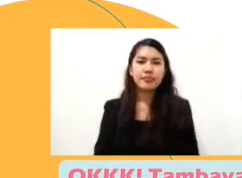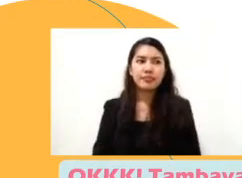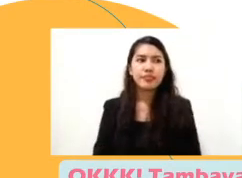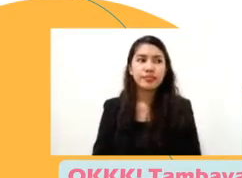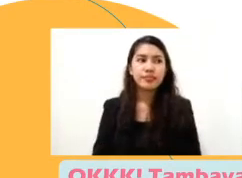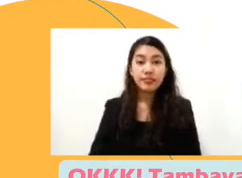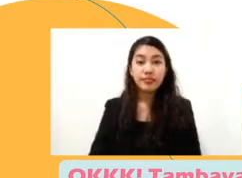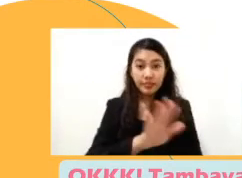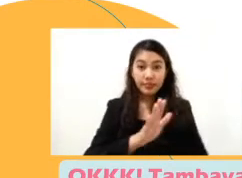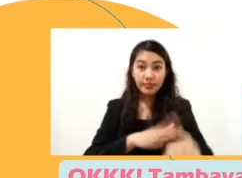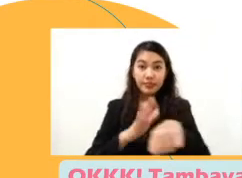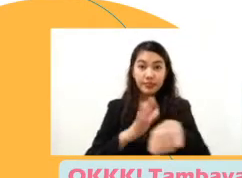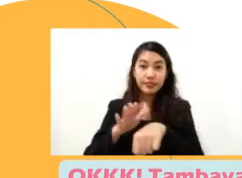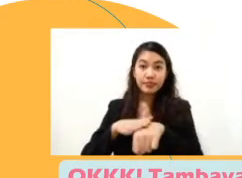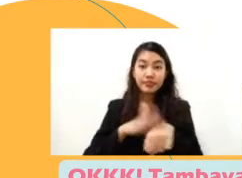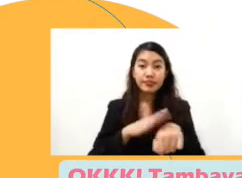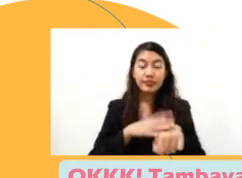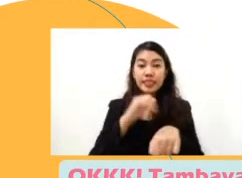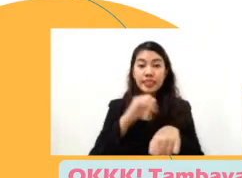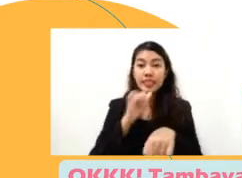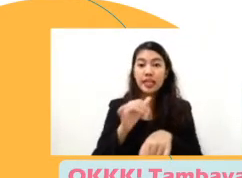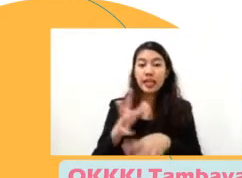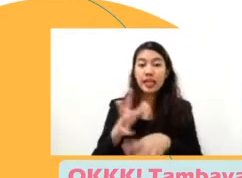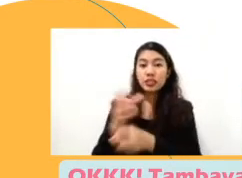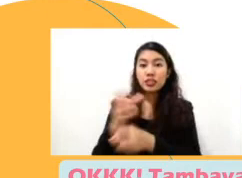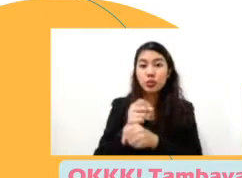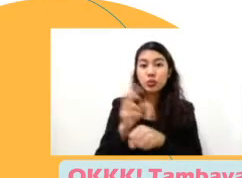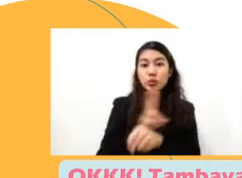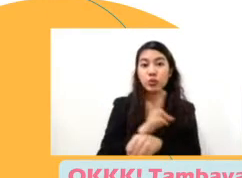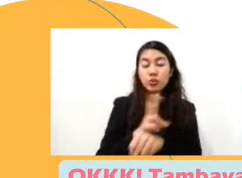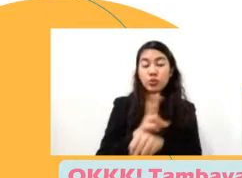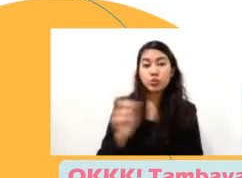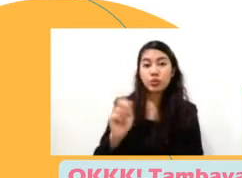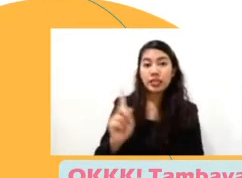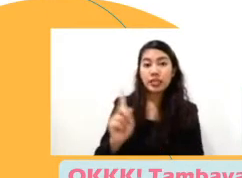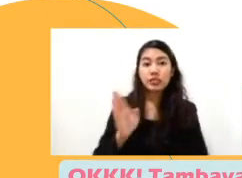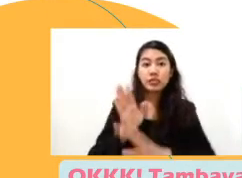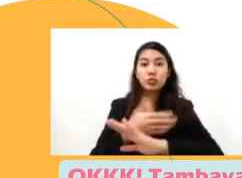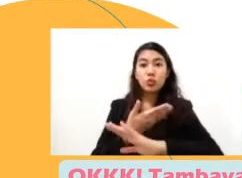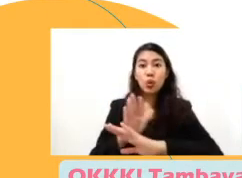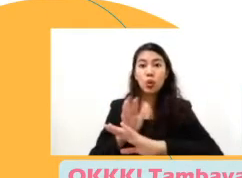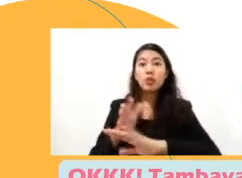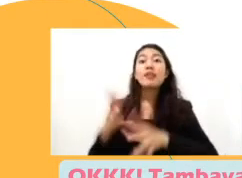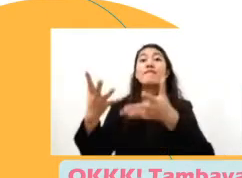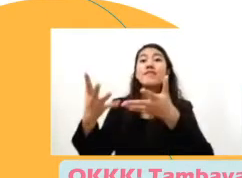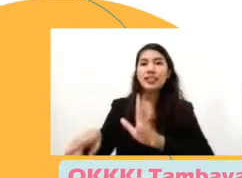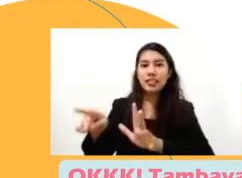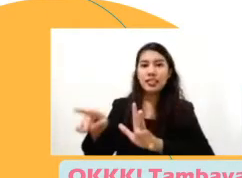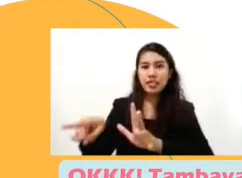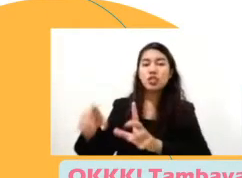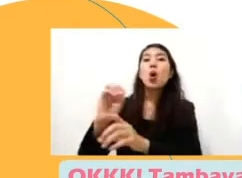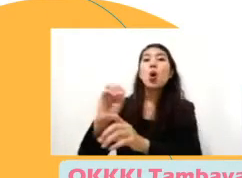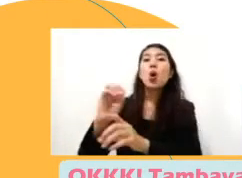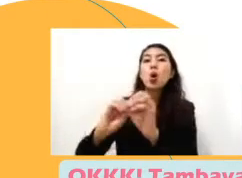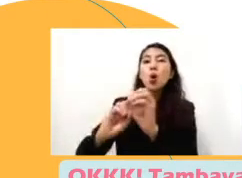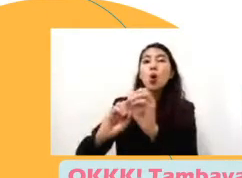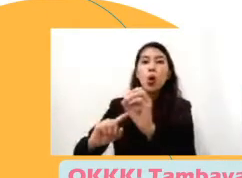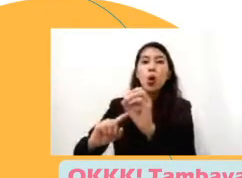ha na huwag tayong gagamit ng kantang nagawa na ng original song